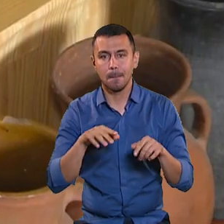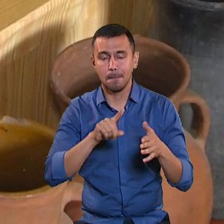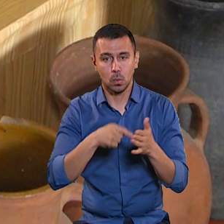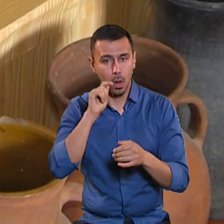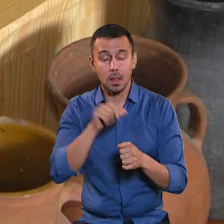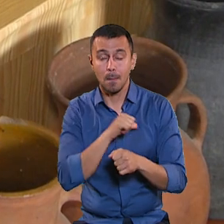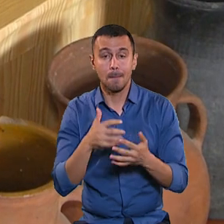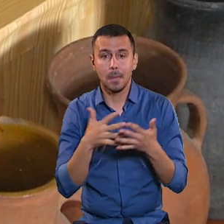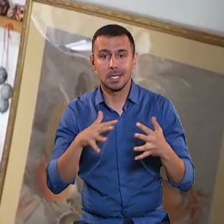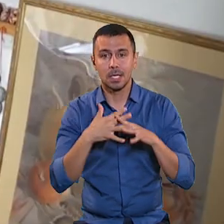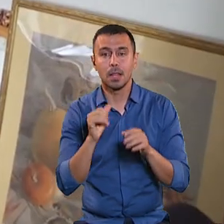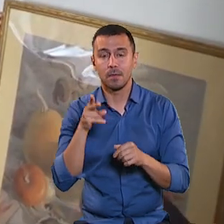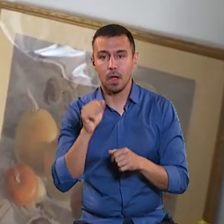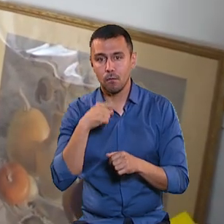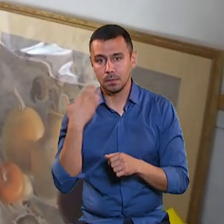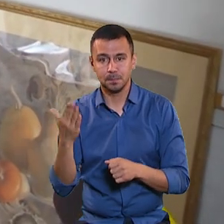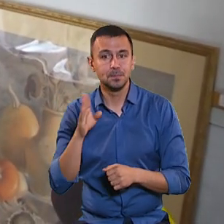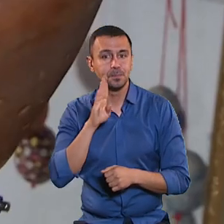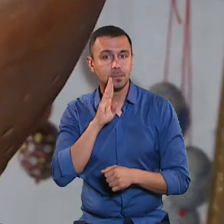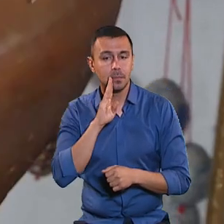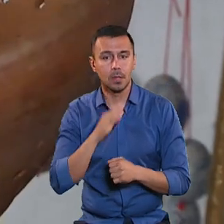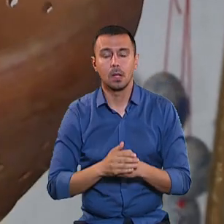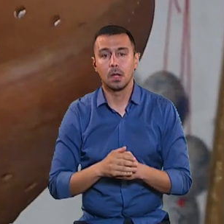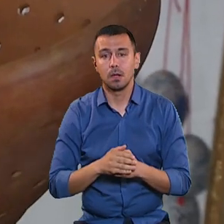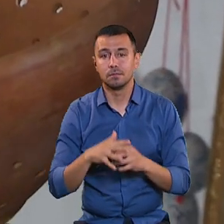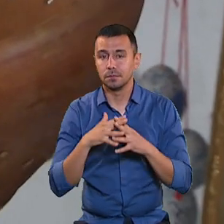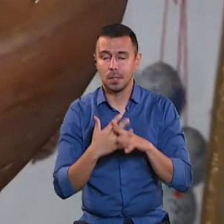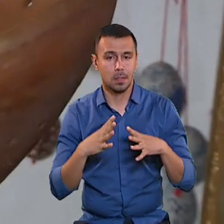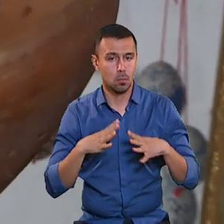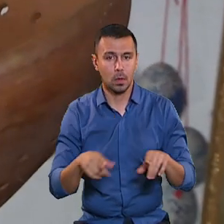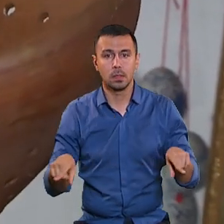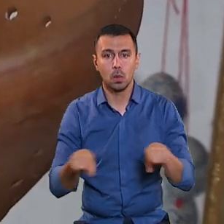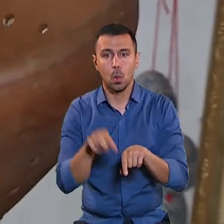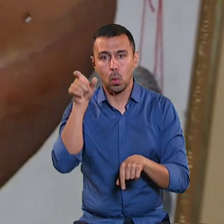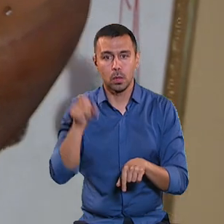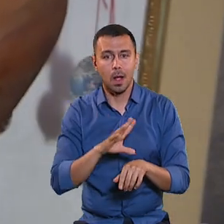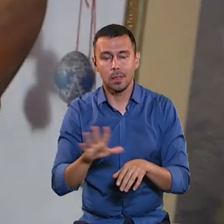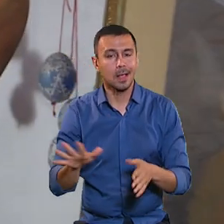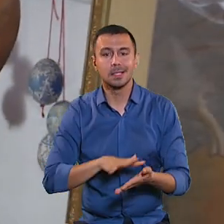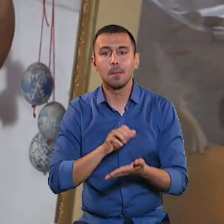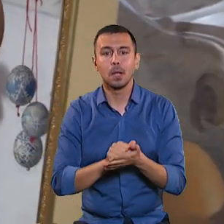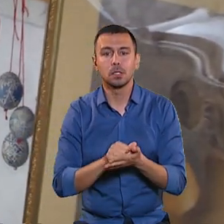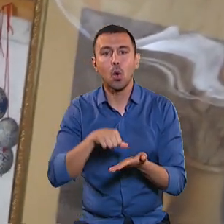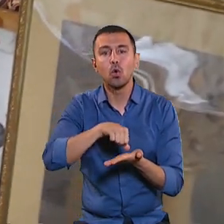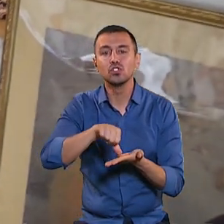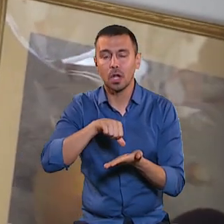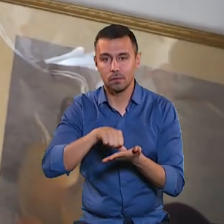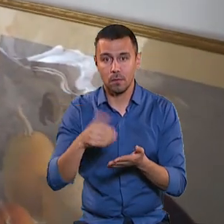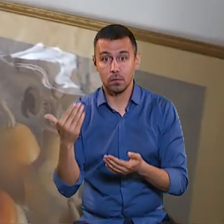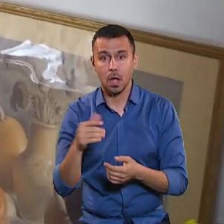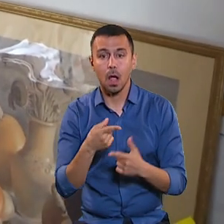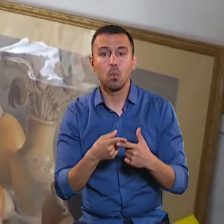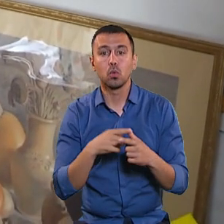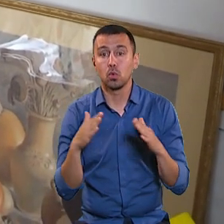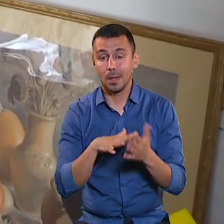і із села адамівка- каже Валентина Когут в Адамівці не було напевне такої людини яка би не займалася гончарством вони або дома